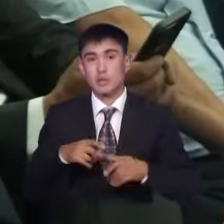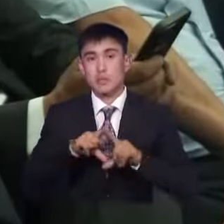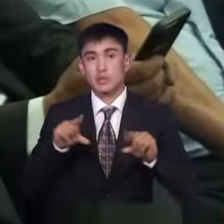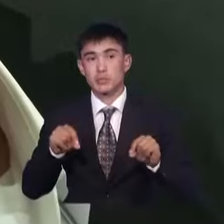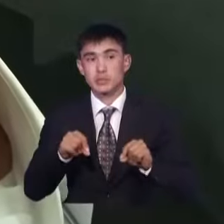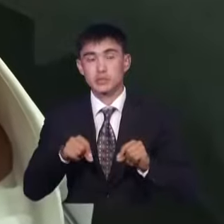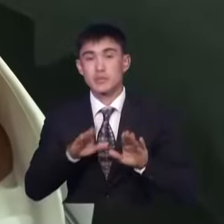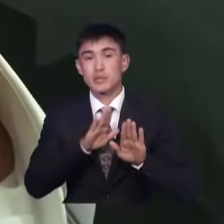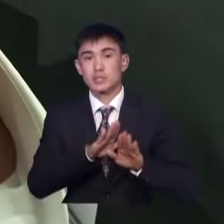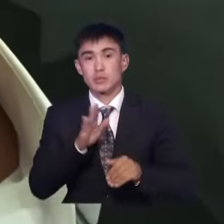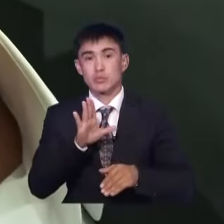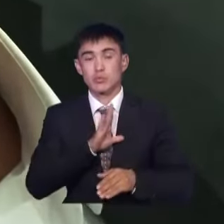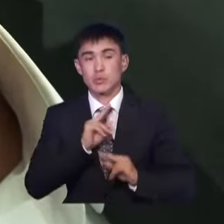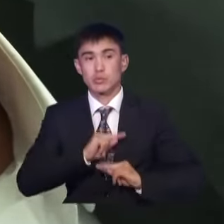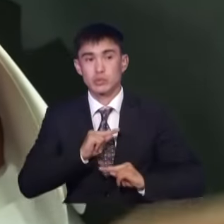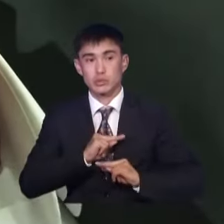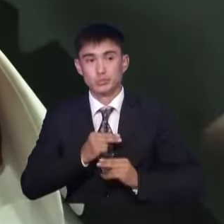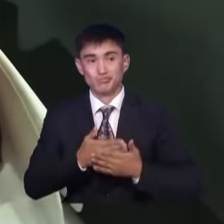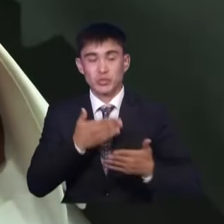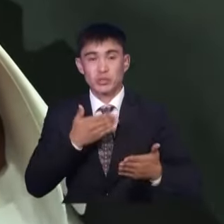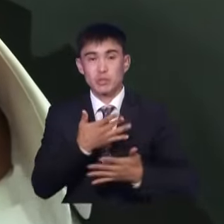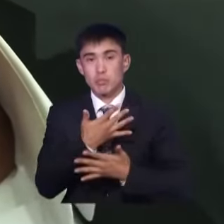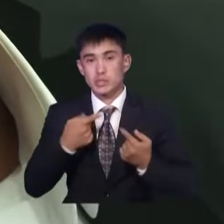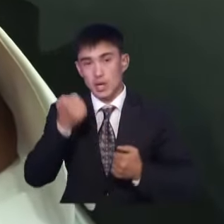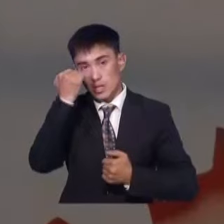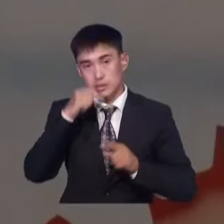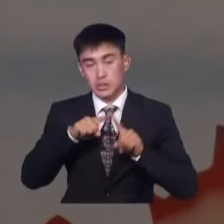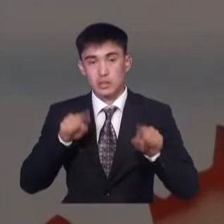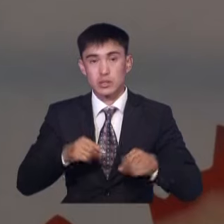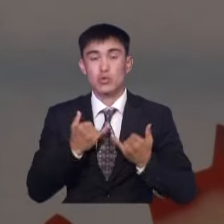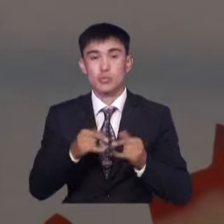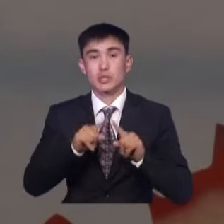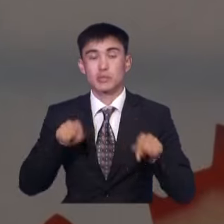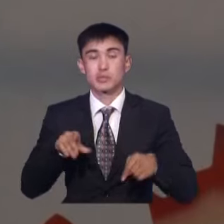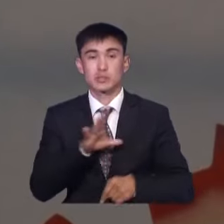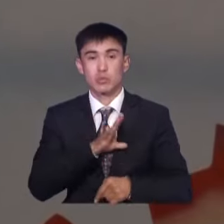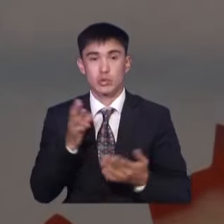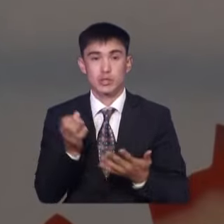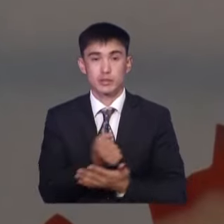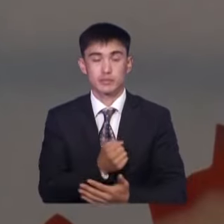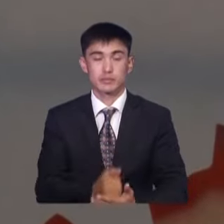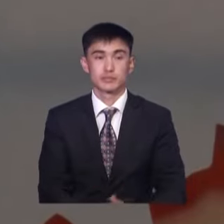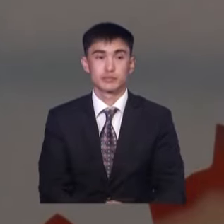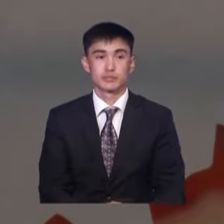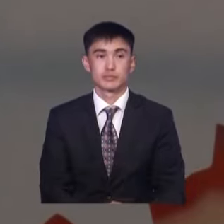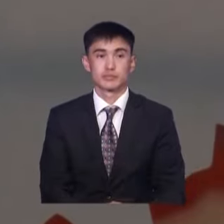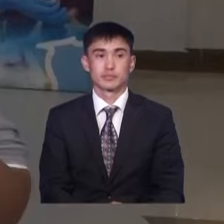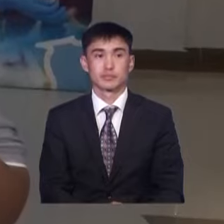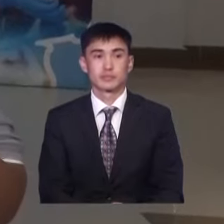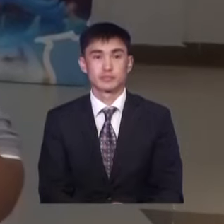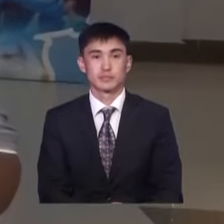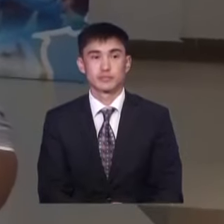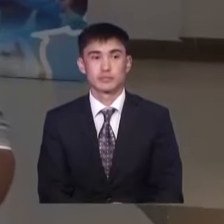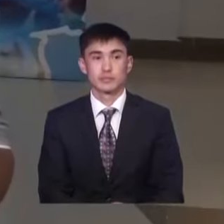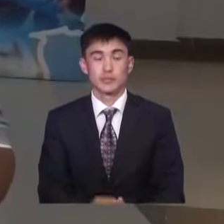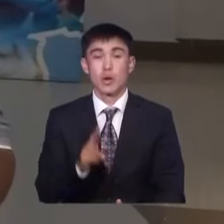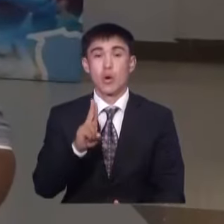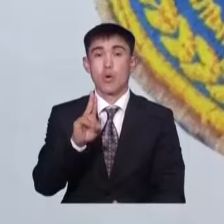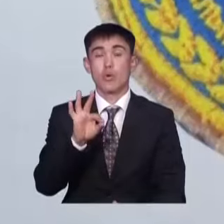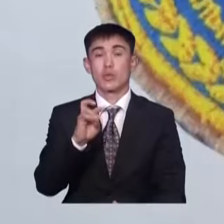мекемесінде меңгеруші қызметінде. Бұған дейінде бірқатар алғыс хат пен құрмет грамотасына ие болған. Қонаев қаласына